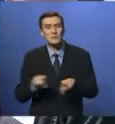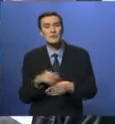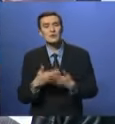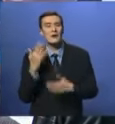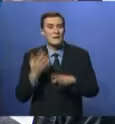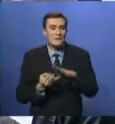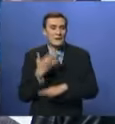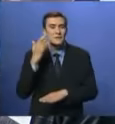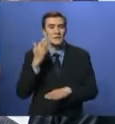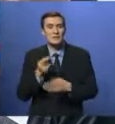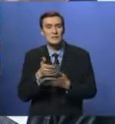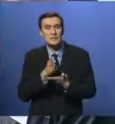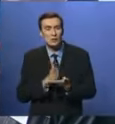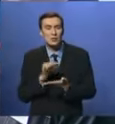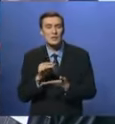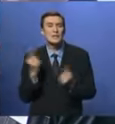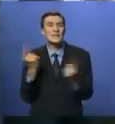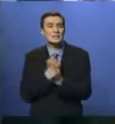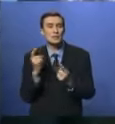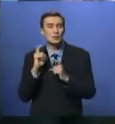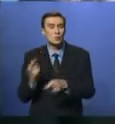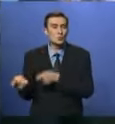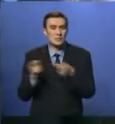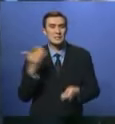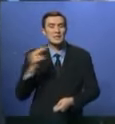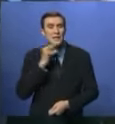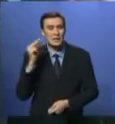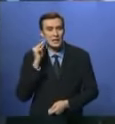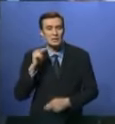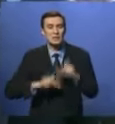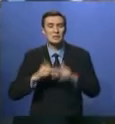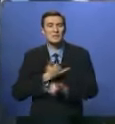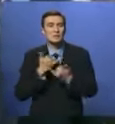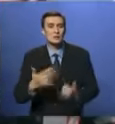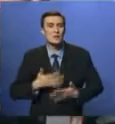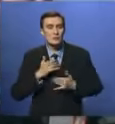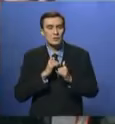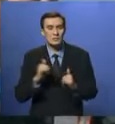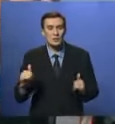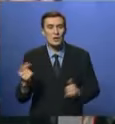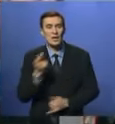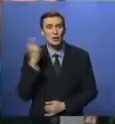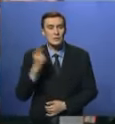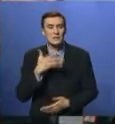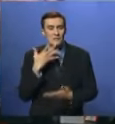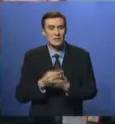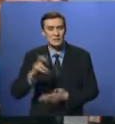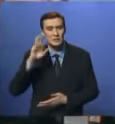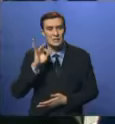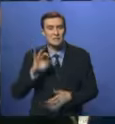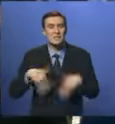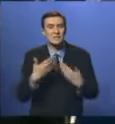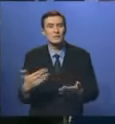нефть, зерно, планируется привлечь транзитные грузы из Китая. Строительство даст большой импульс развитию экономики нашей страны и